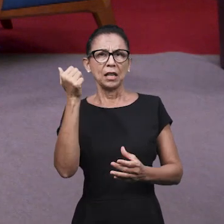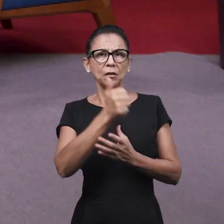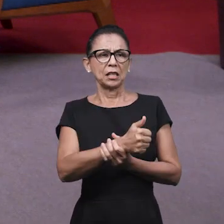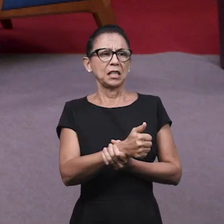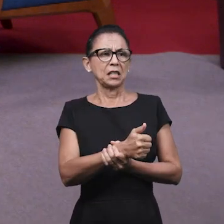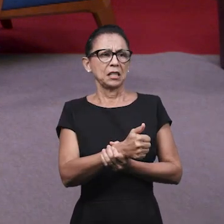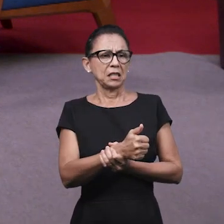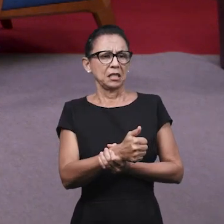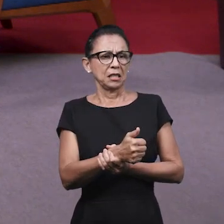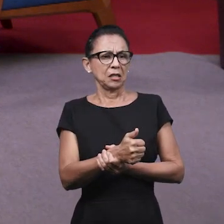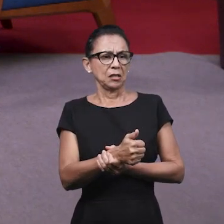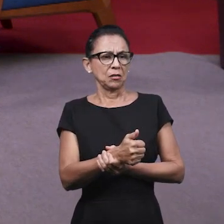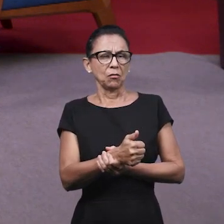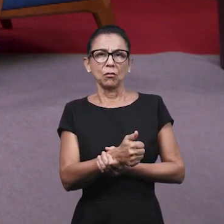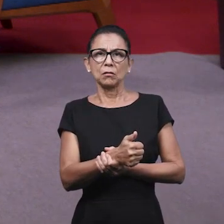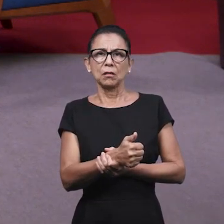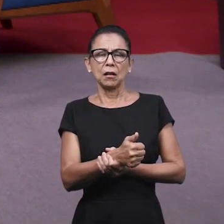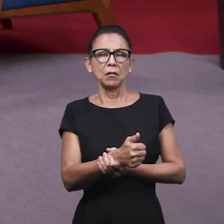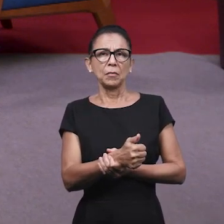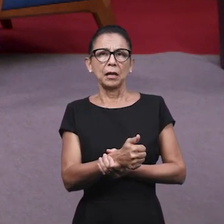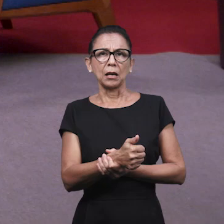extrémiste, radical, quelle folie.